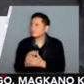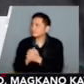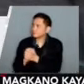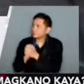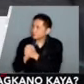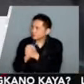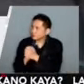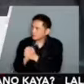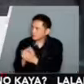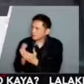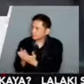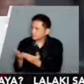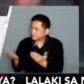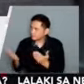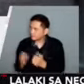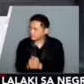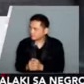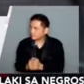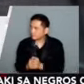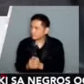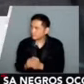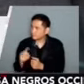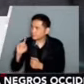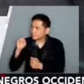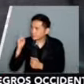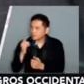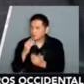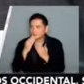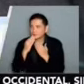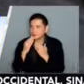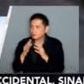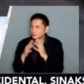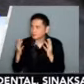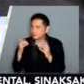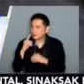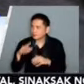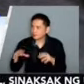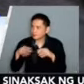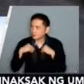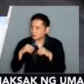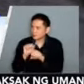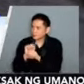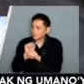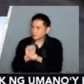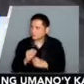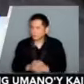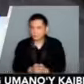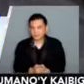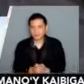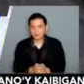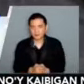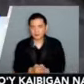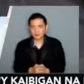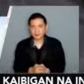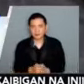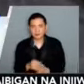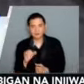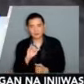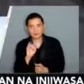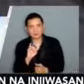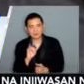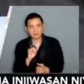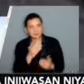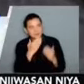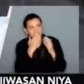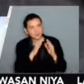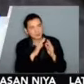and thank you to everyone for accepting the project Thank you of course to our very talented